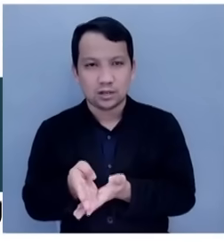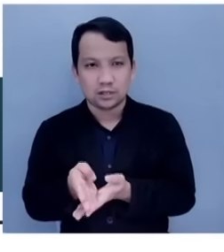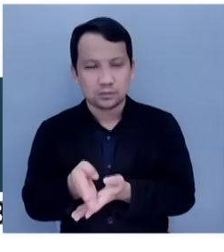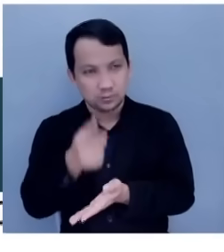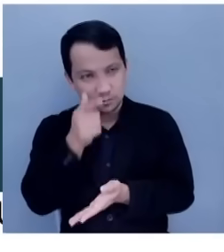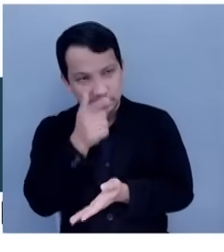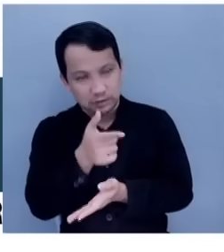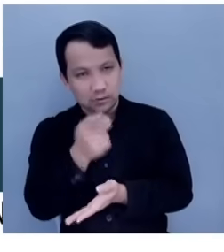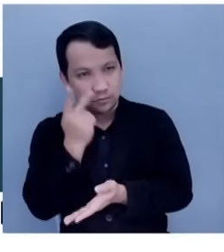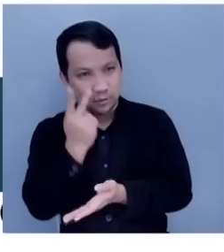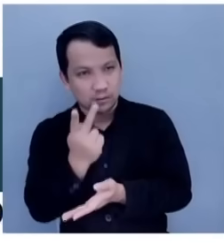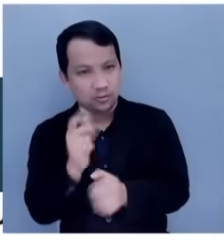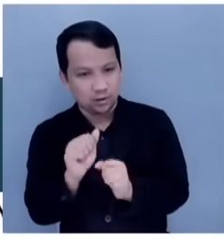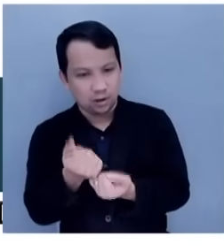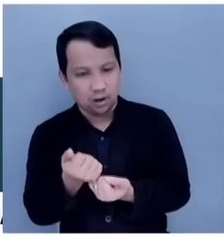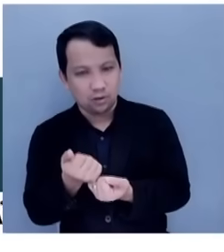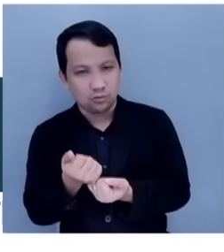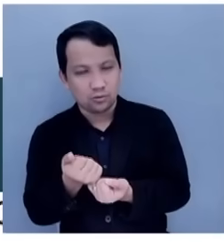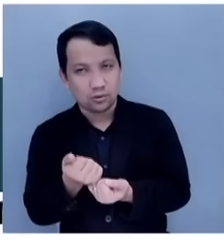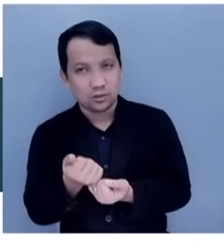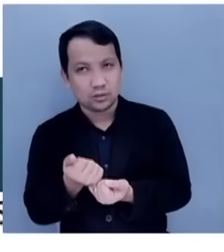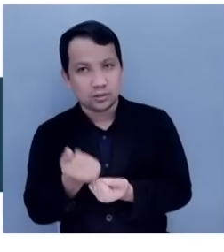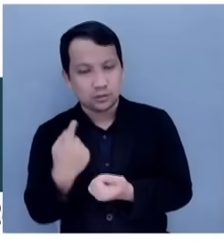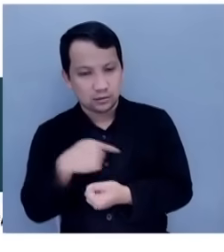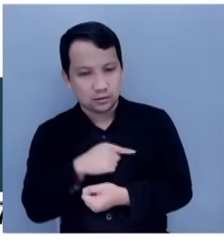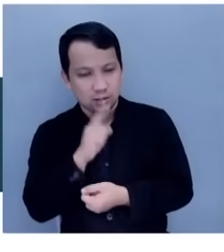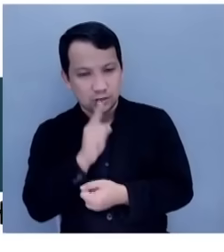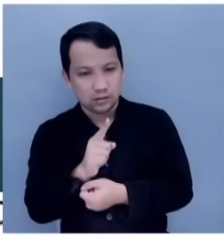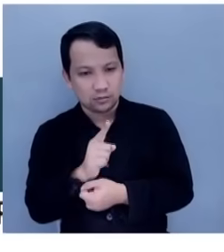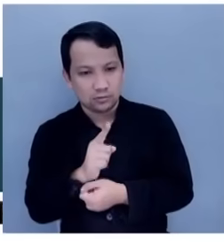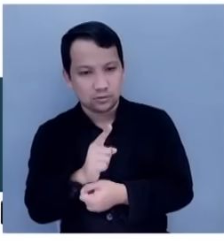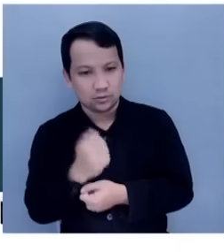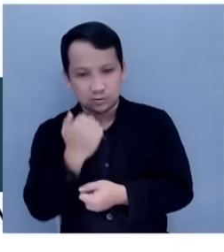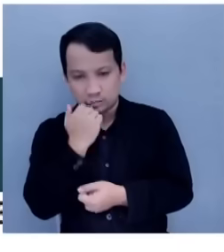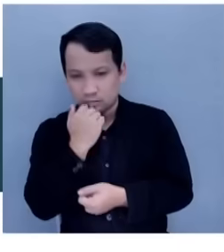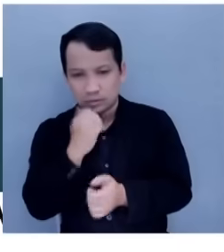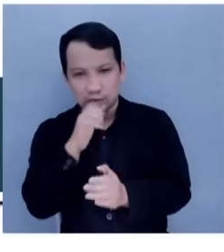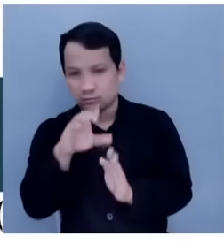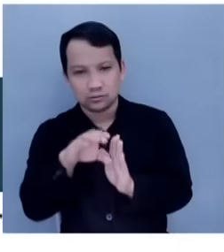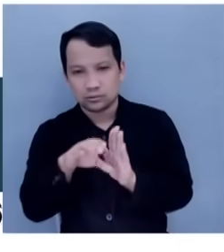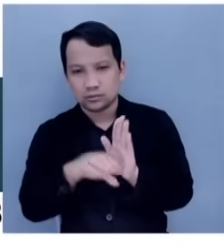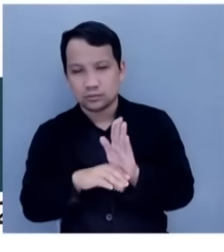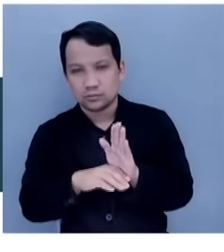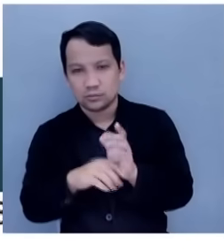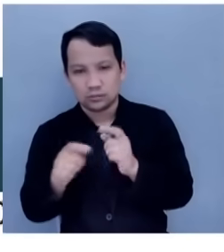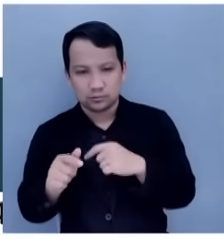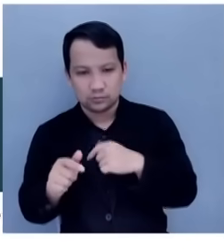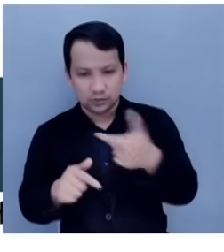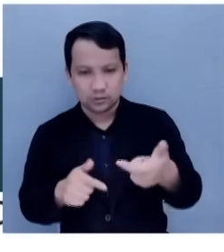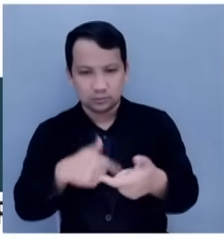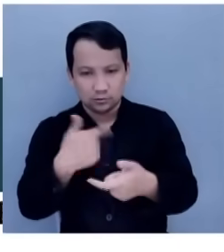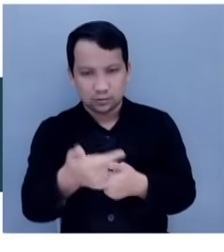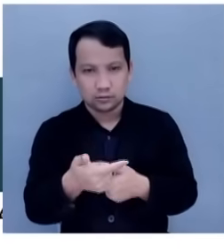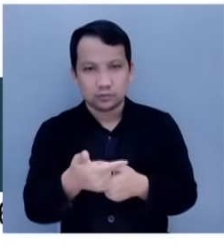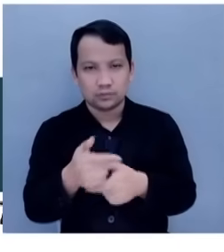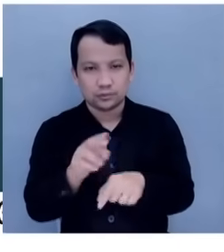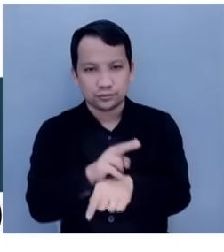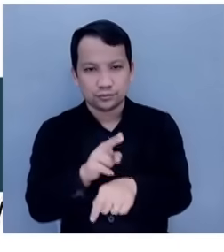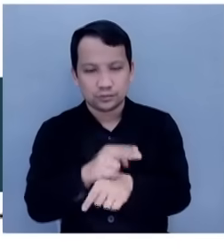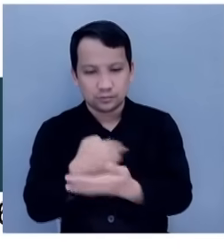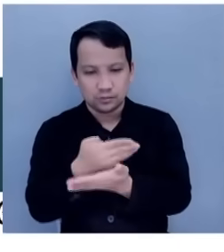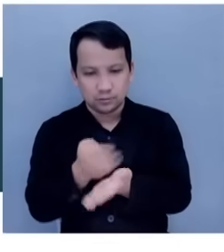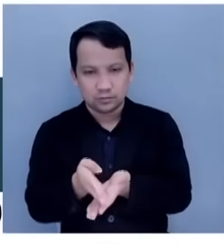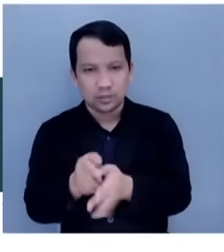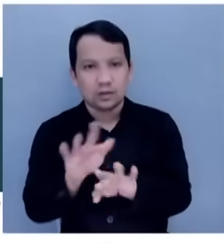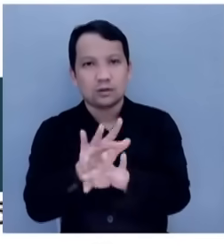natin kung paano na nagkaroon talaga ng illegal, unconstitutional na pagka-transfer, paggamit ng pondo, na wala